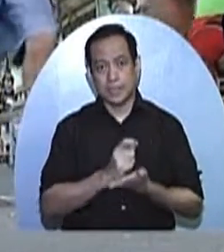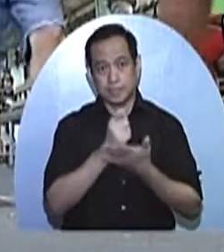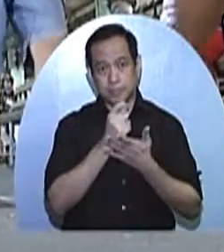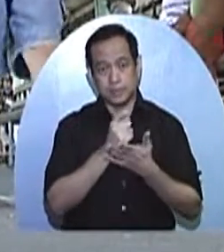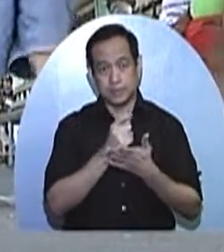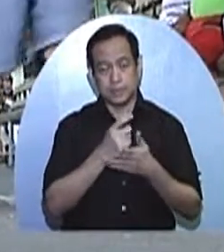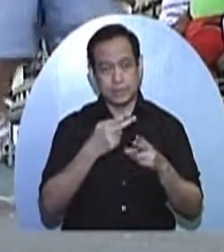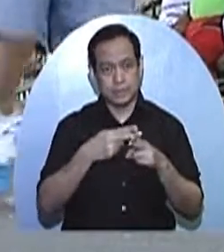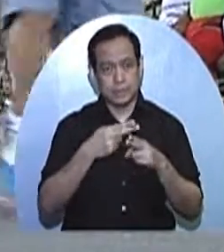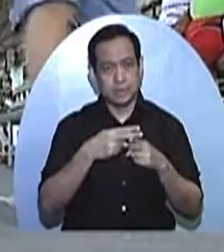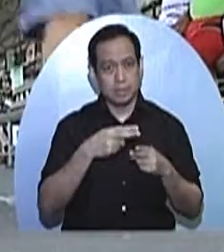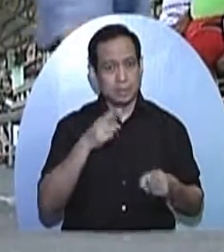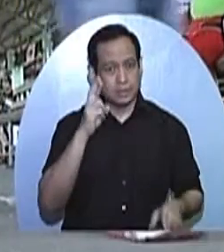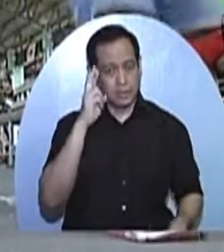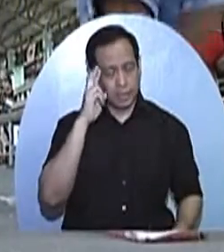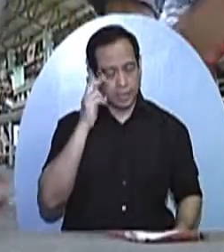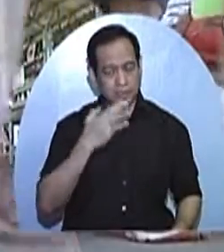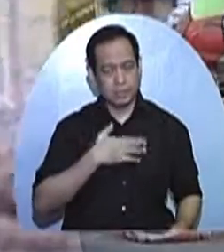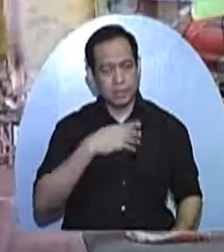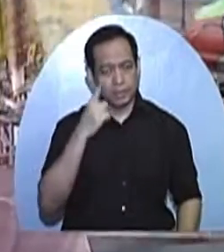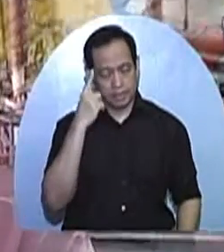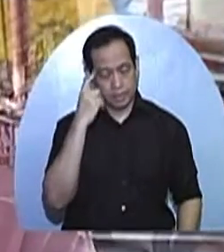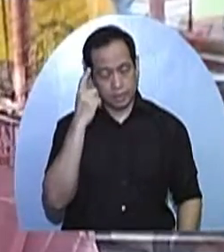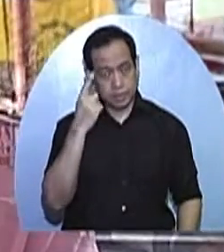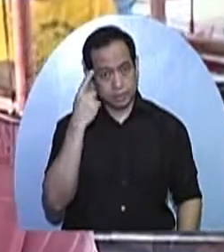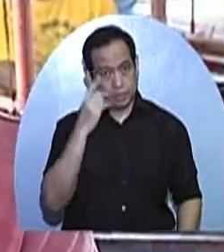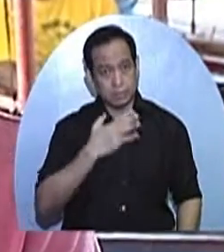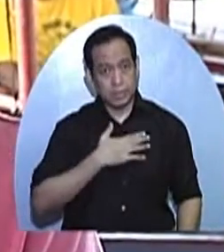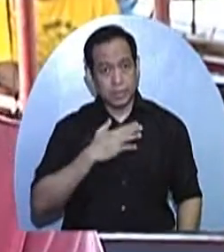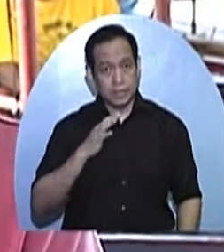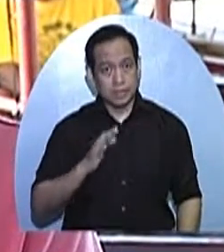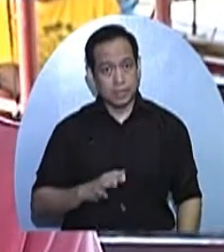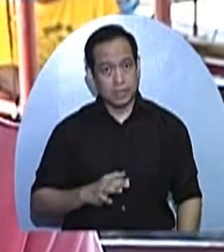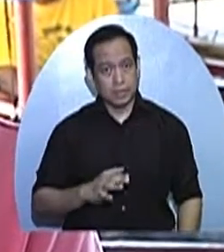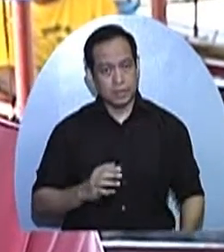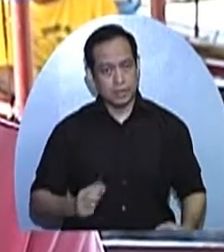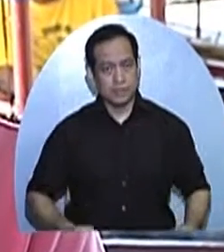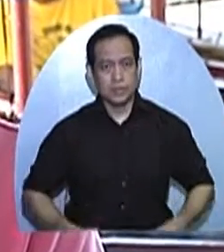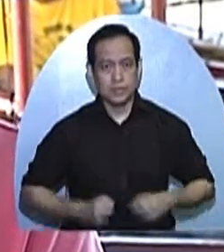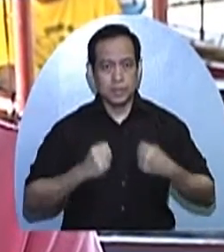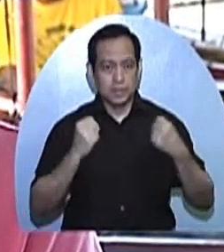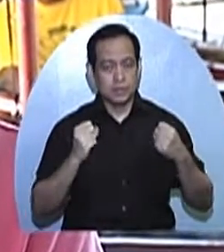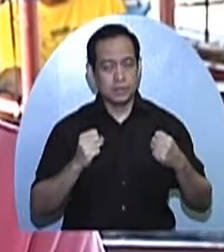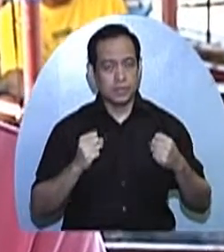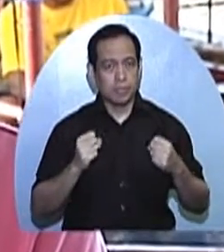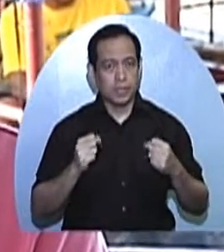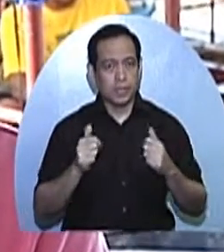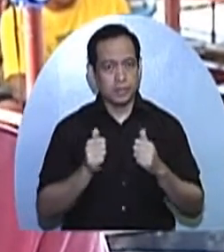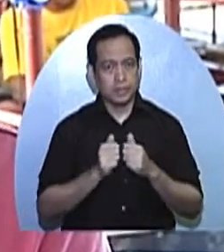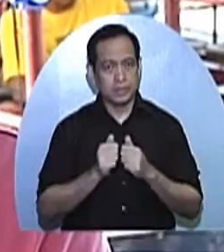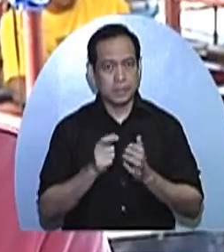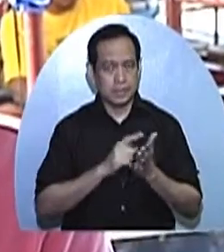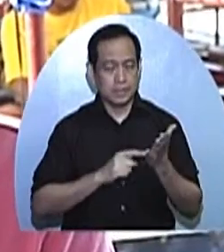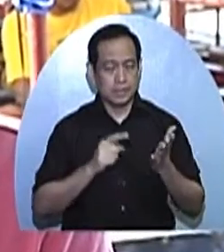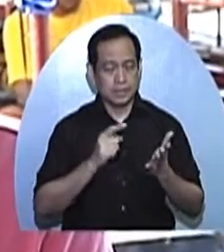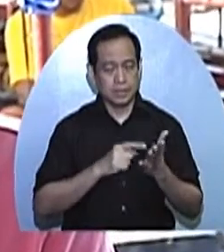Mungaya. Pangarap ko po sa ano ko talaga na maging survivor siya at